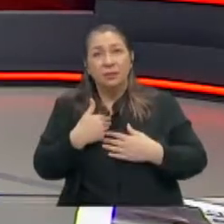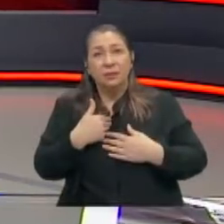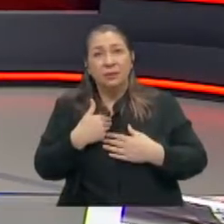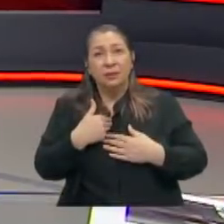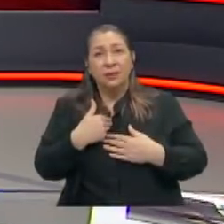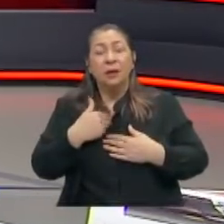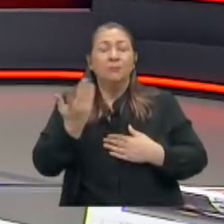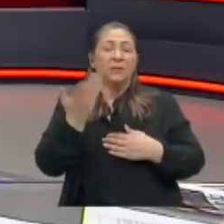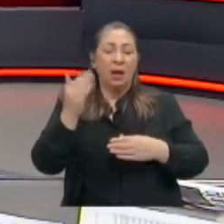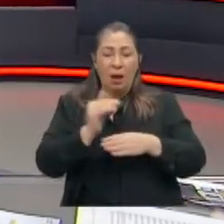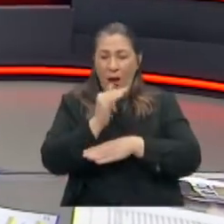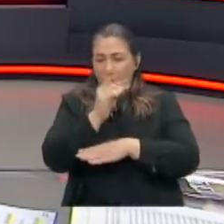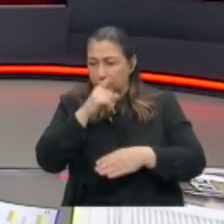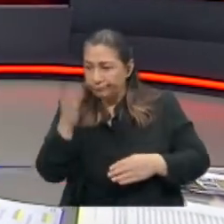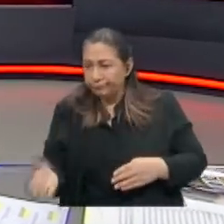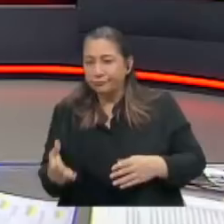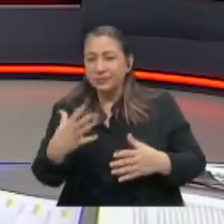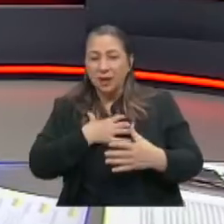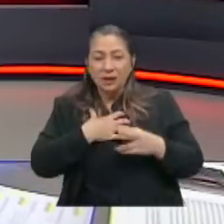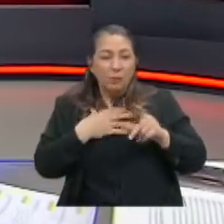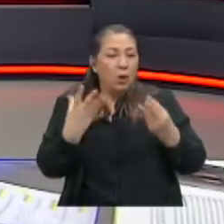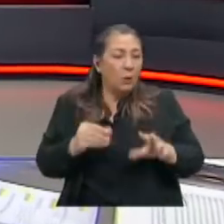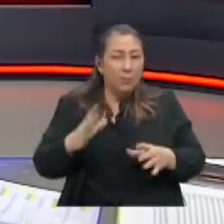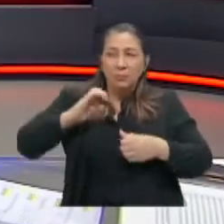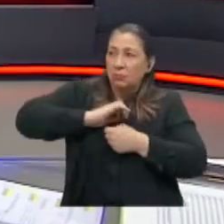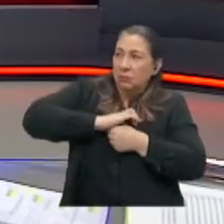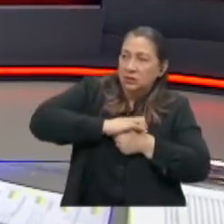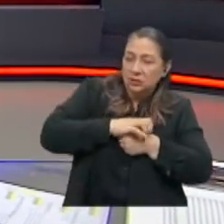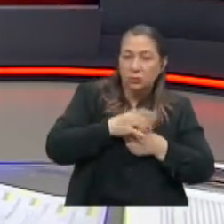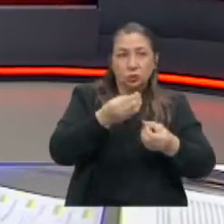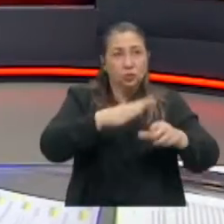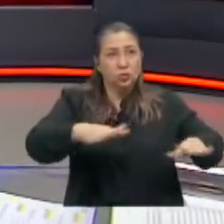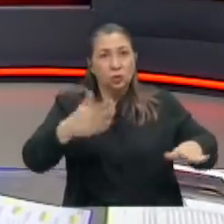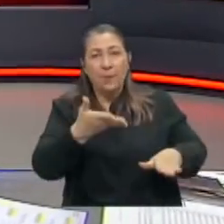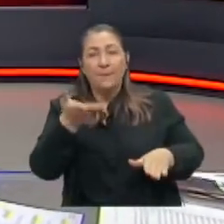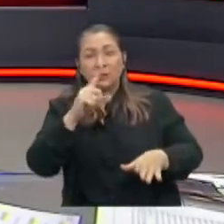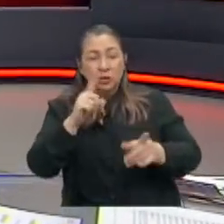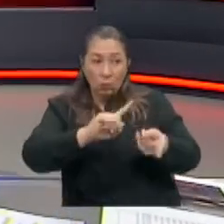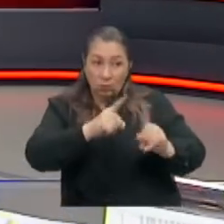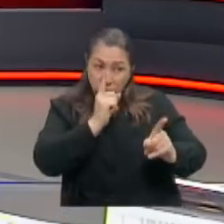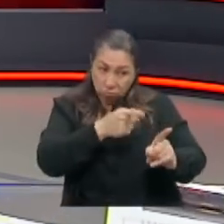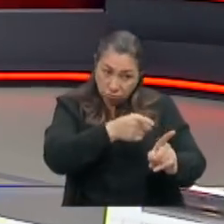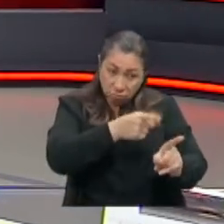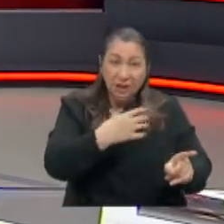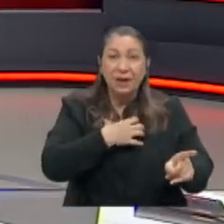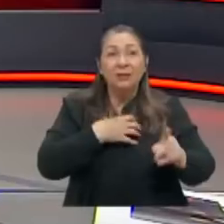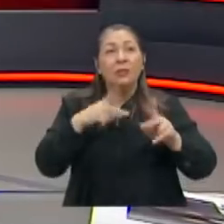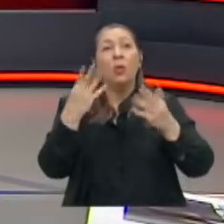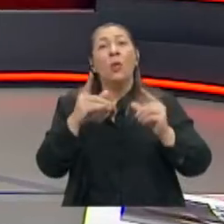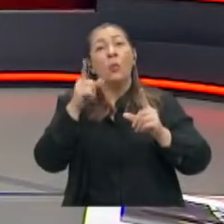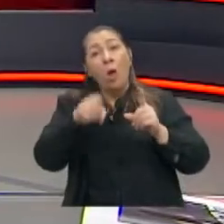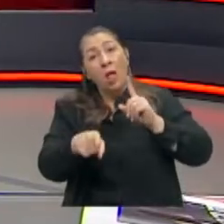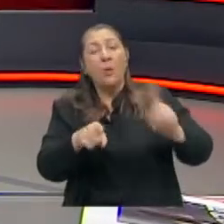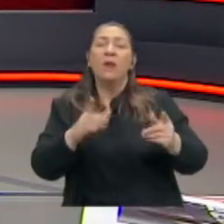İşte hayat koşulları yüzünden kendimiz olamıyoruz. Baskı görüyor işte bu çocuklar, başka bir şeye yönlendiriliyor, kendi olamıyor. Şu ya da bu